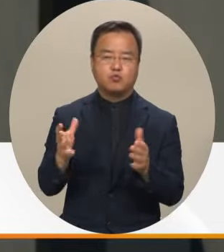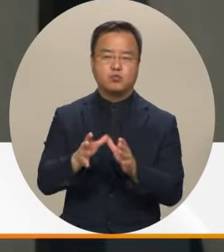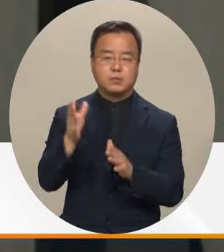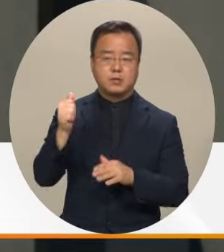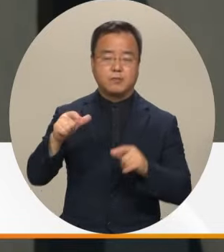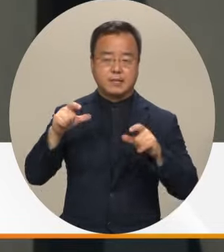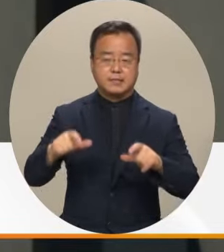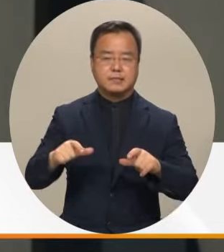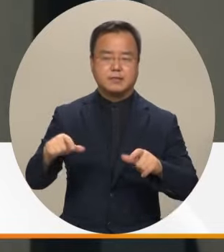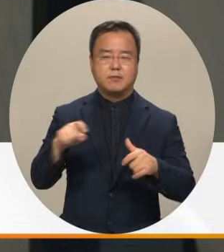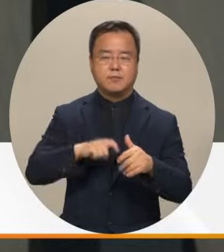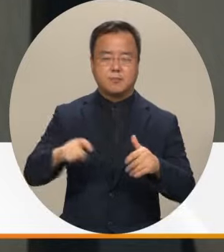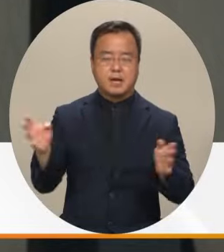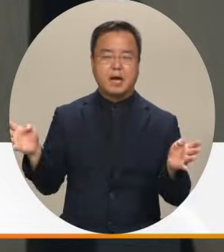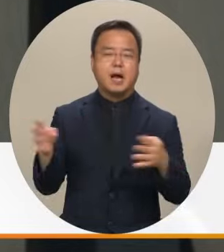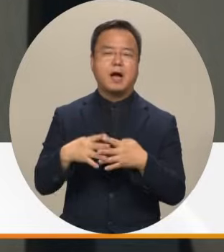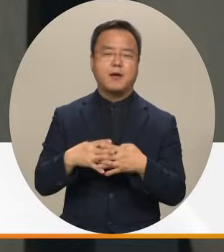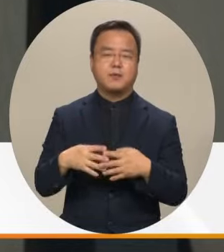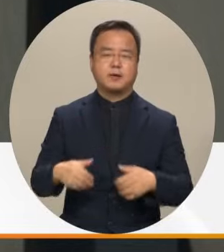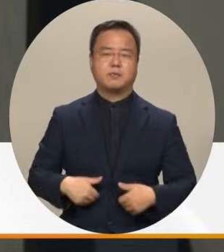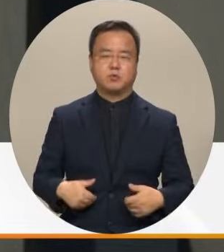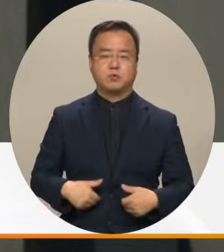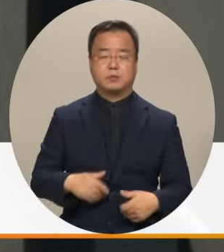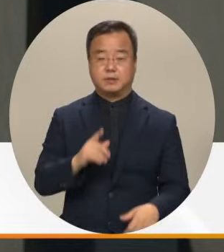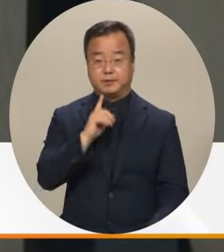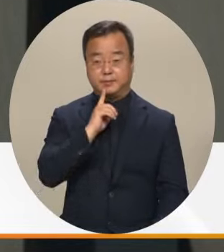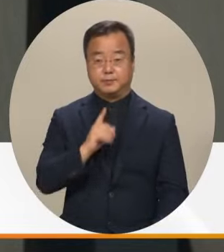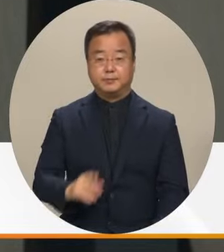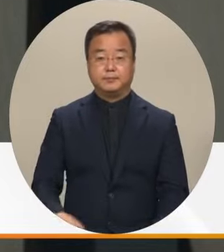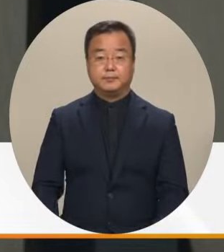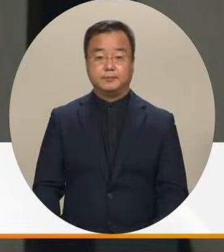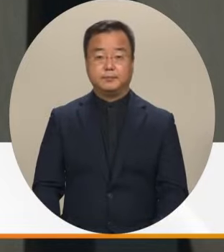지역 차원에서 합의가 이루어졌으면 한다 이렇게